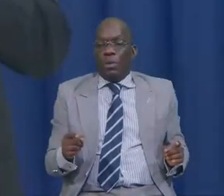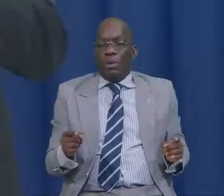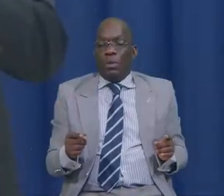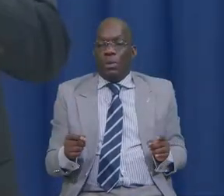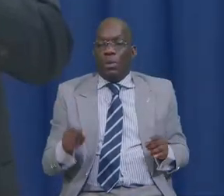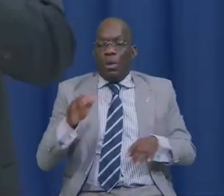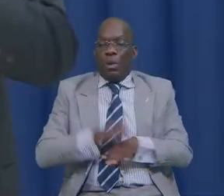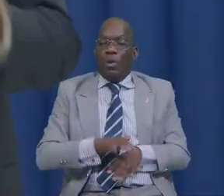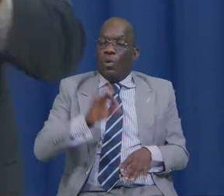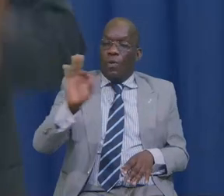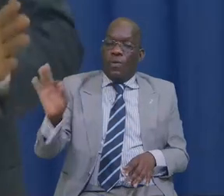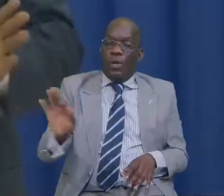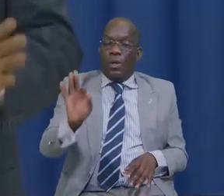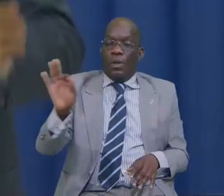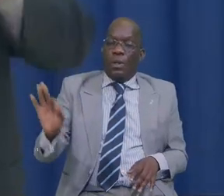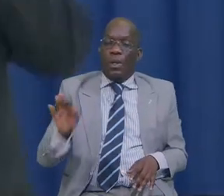Le vendredi,